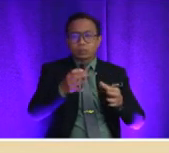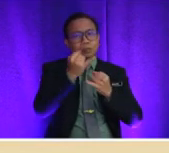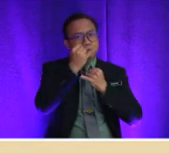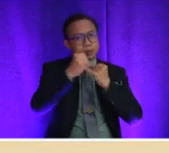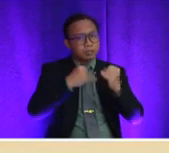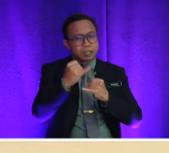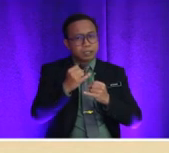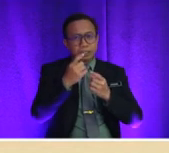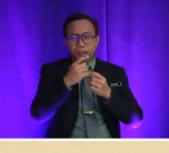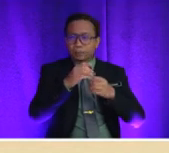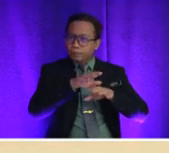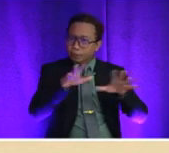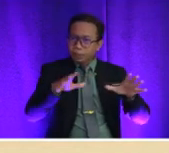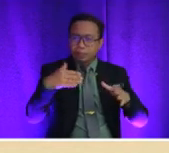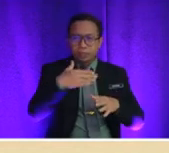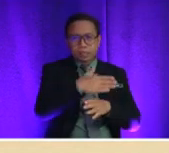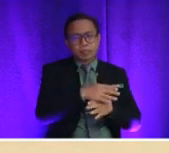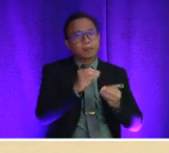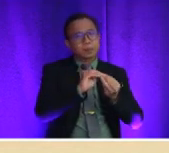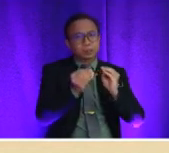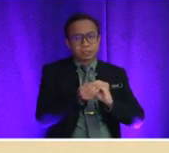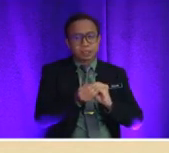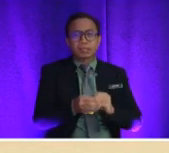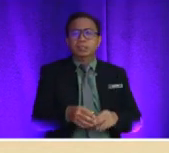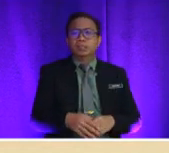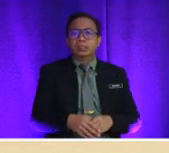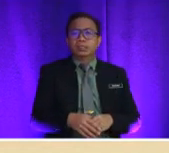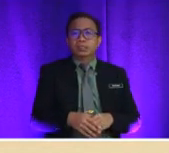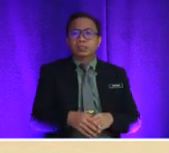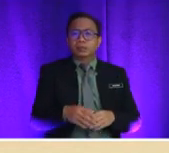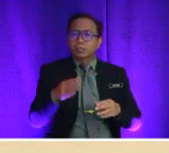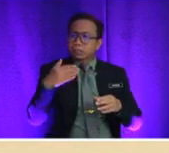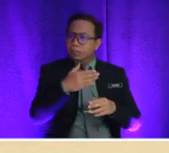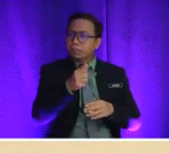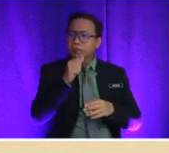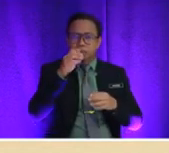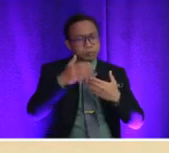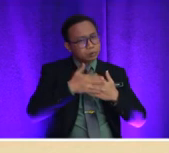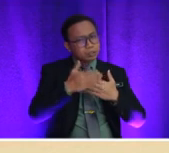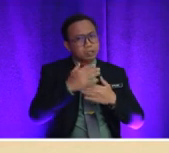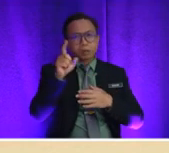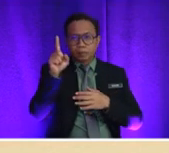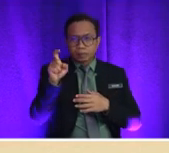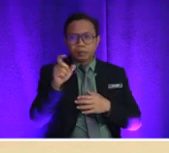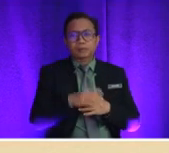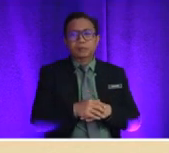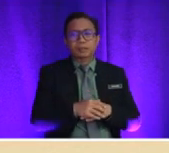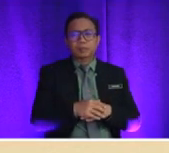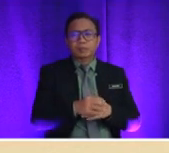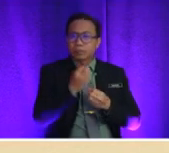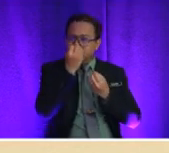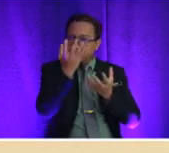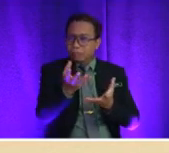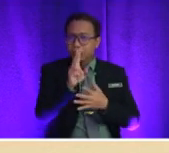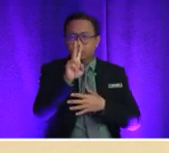oke masalah yang anda hadapi lah lega ikan Anda mudah mati oke berdasarkan situasi di atas Nyatakan